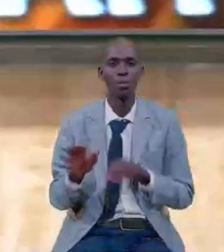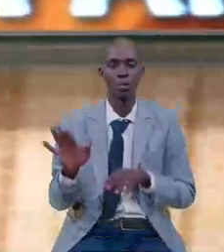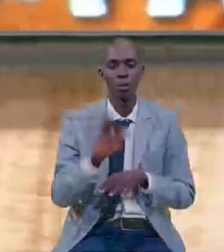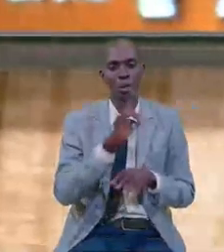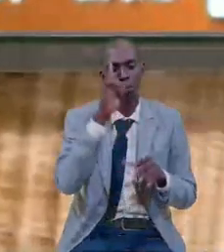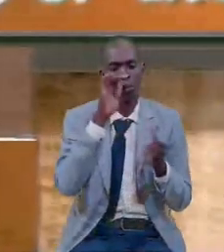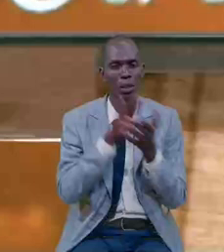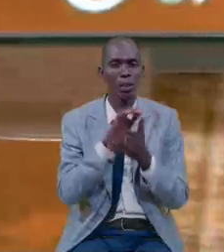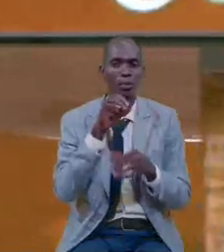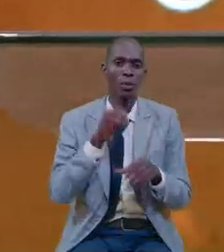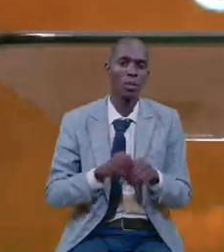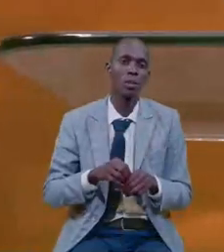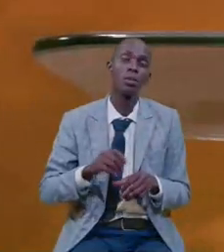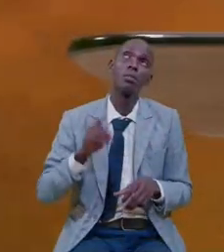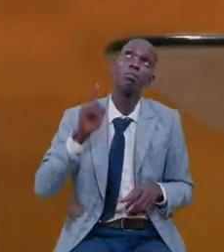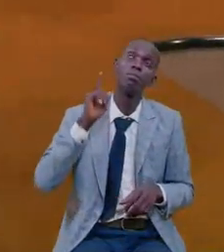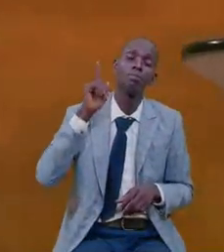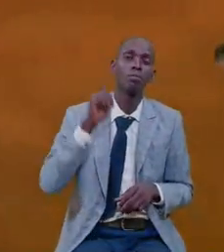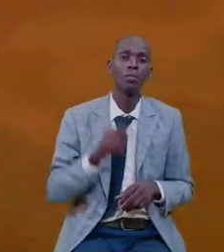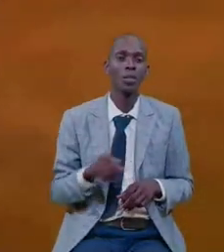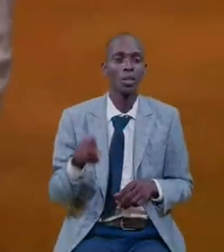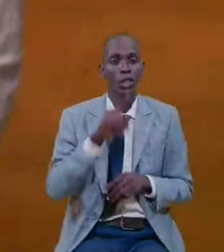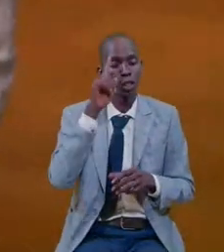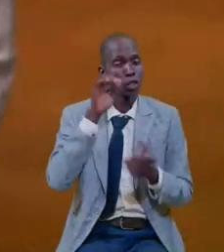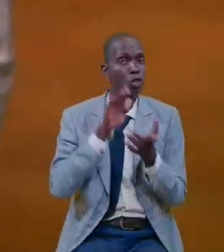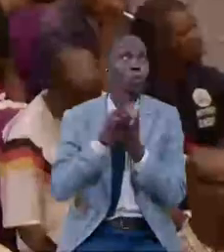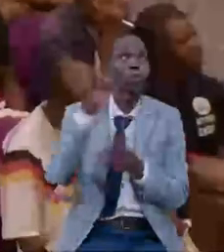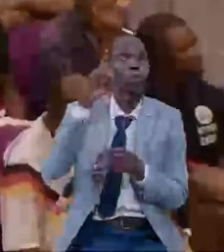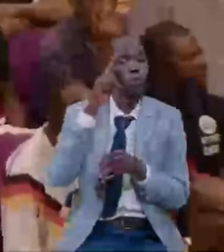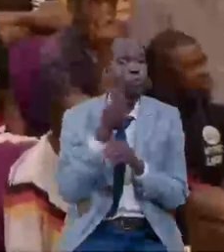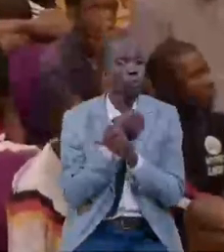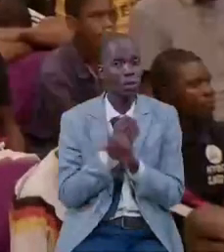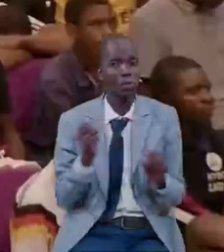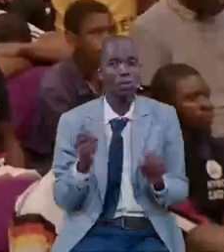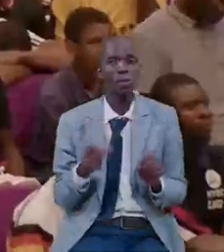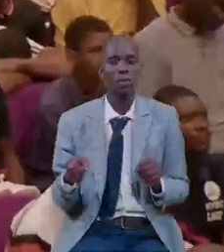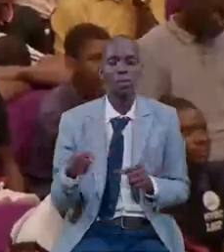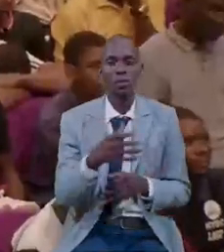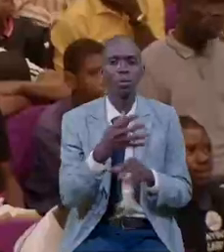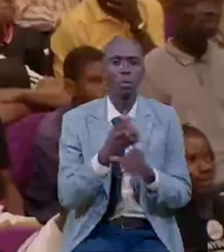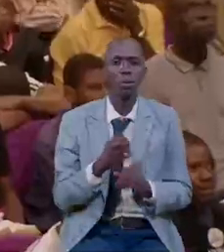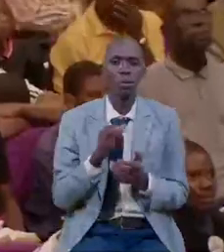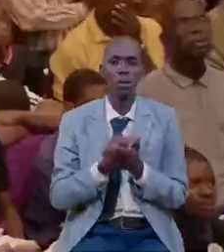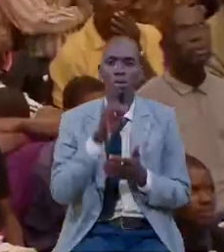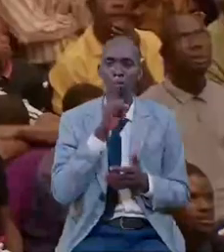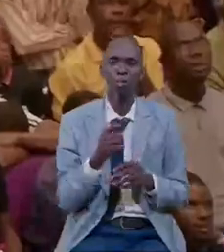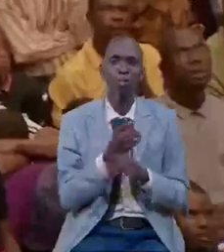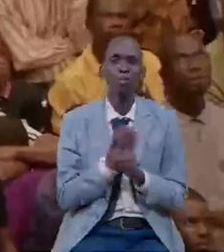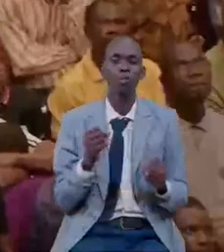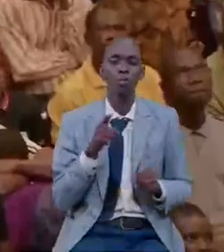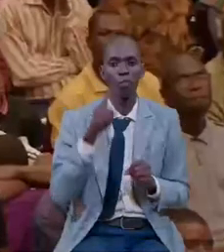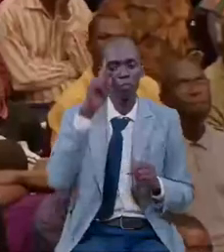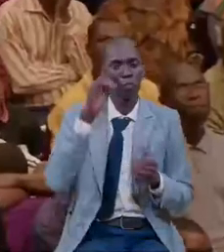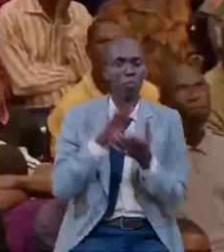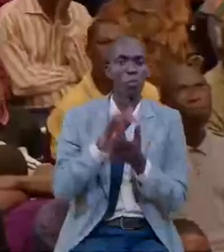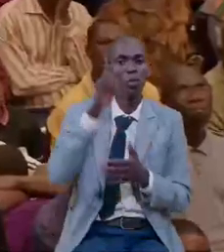lui. Ils se confient en lui pour le salut. Ils ont le salut authentique. Ils se confient en